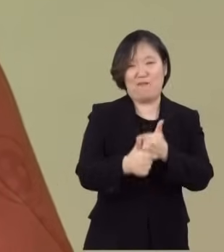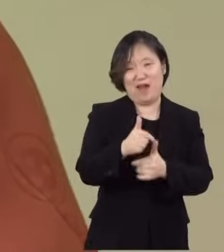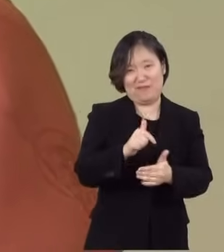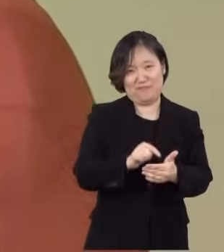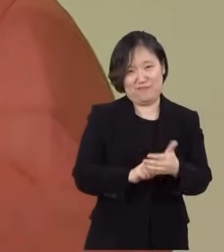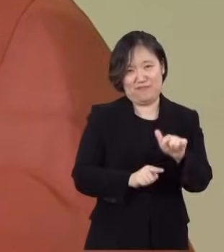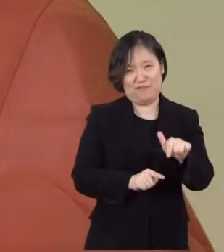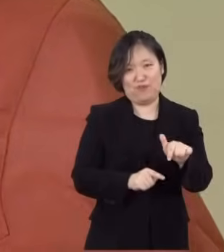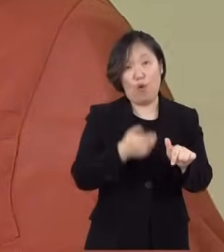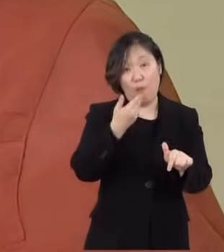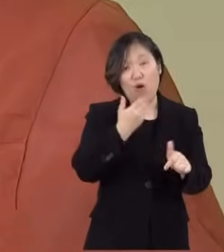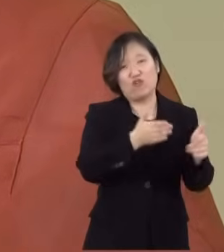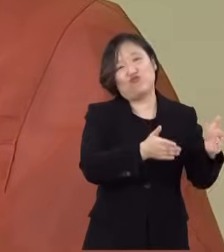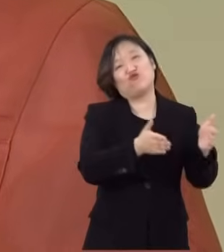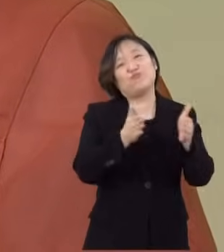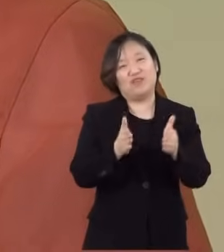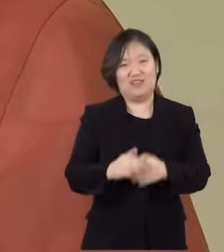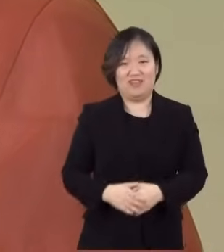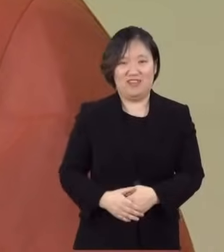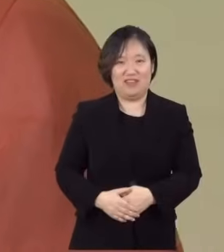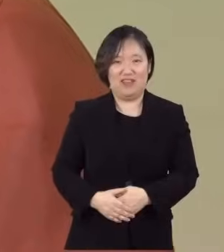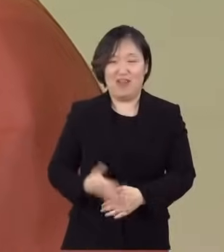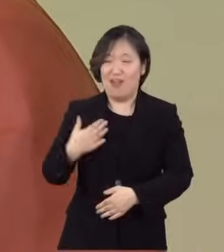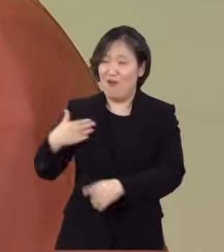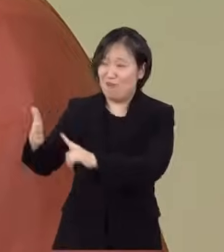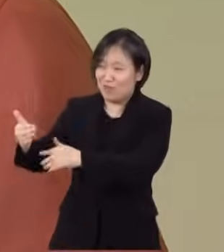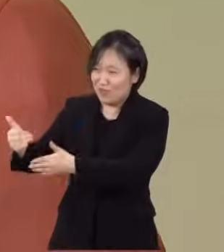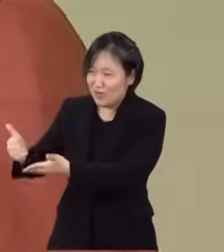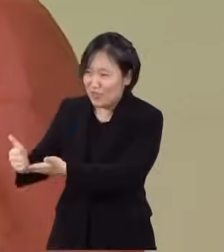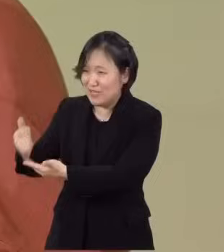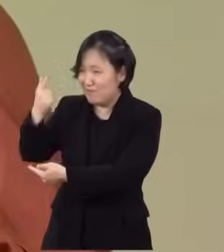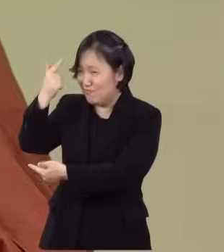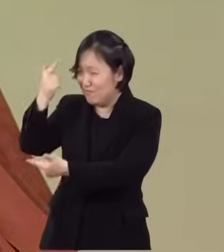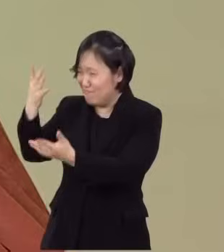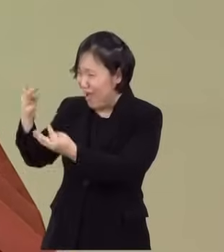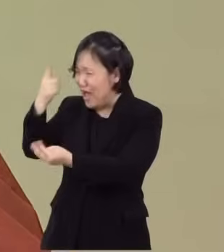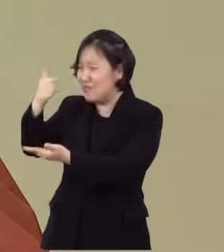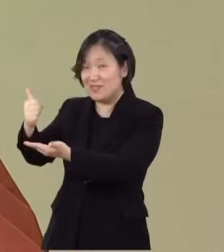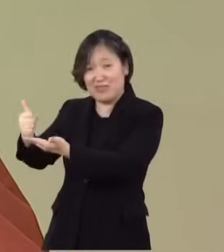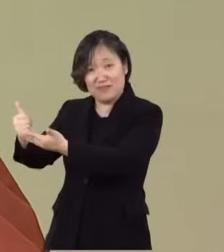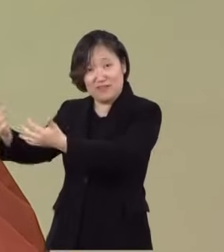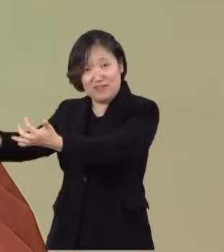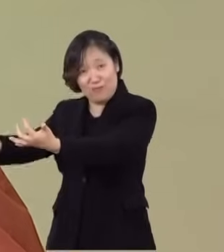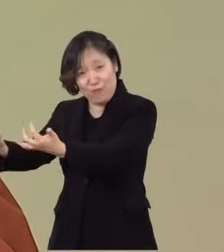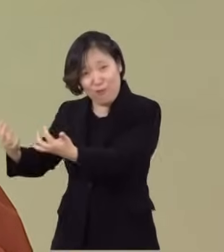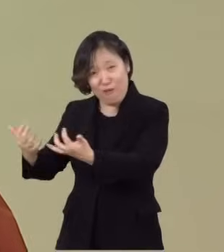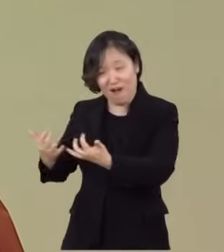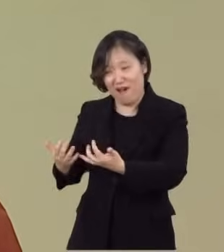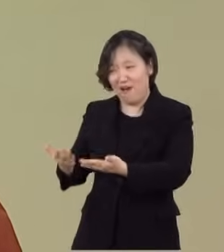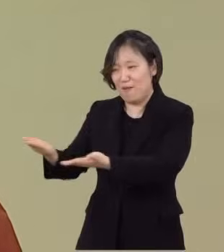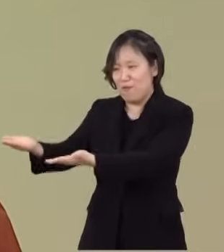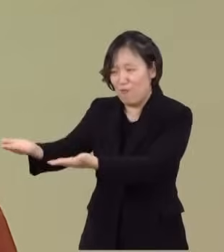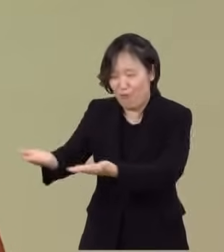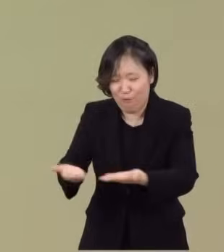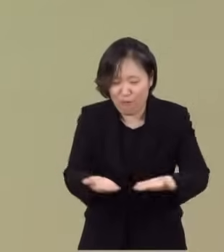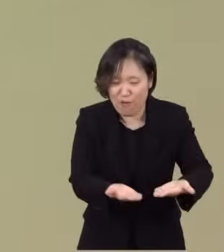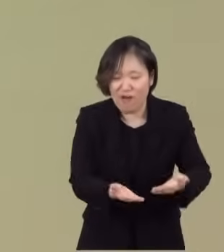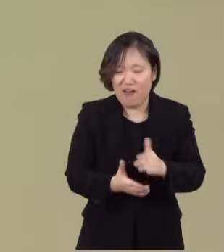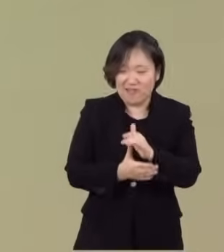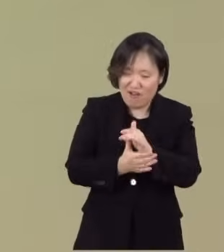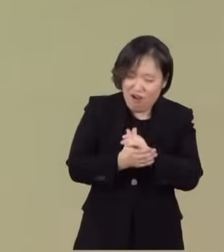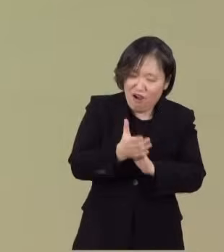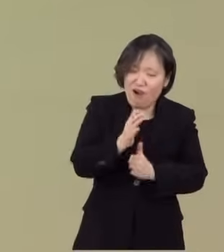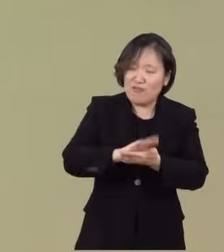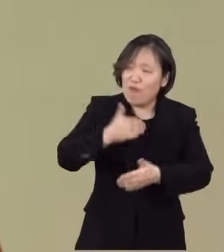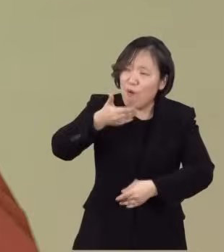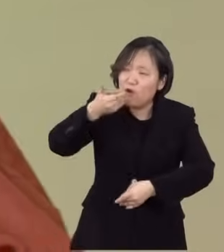준비합니다 공양을 준비한 뒤에 부처님과 그 수많은 비구스님 을으로 모셔서